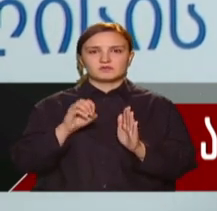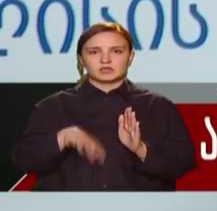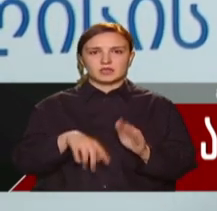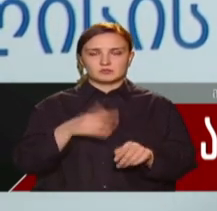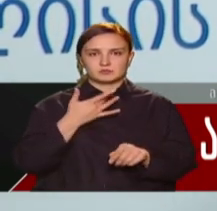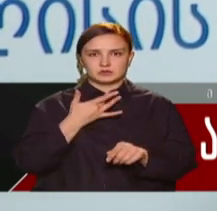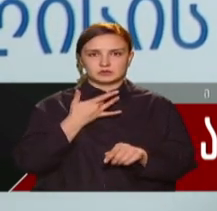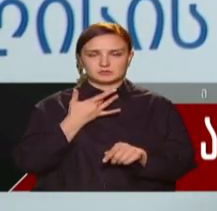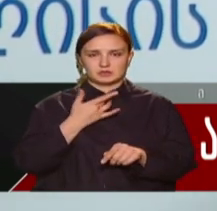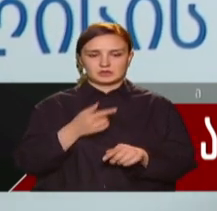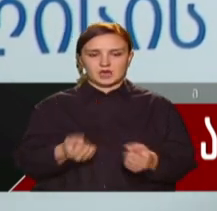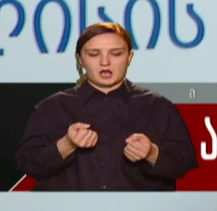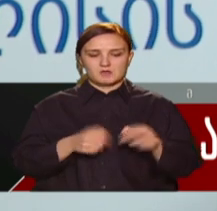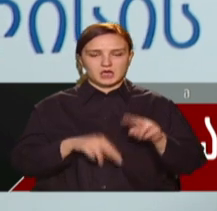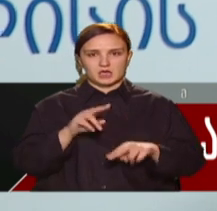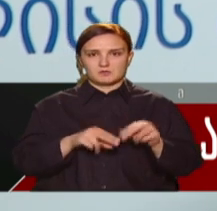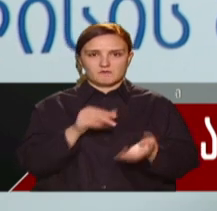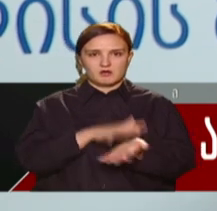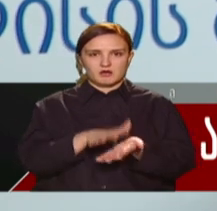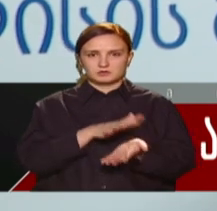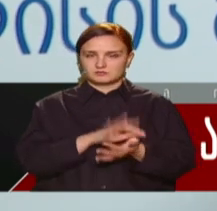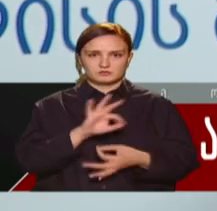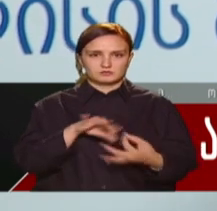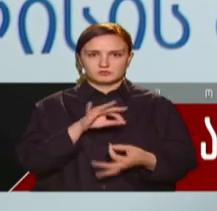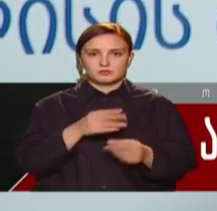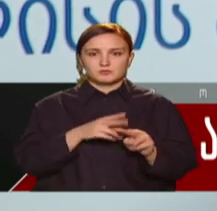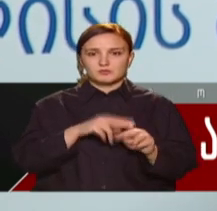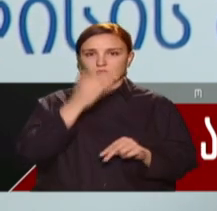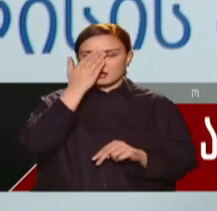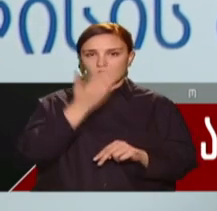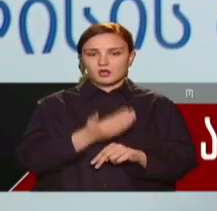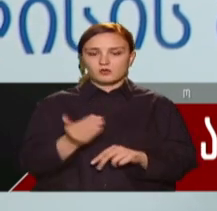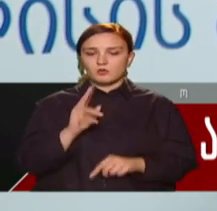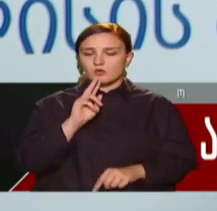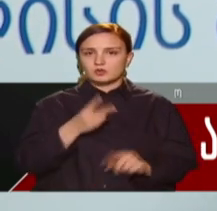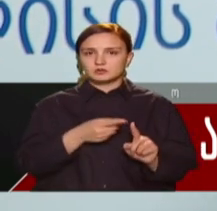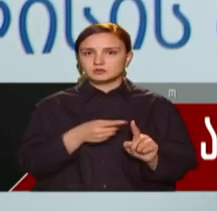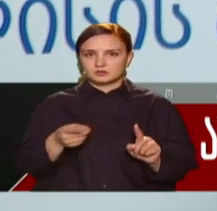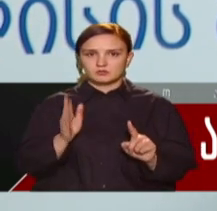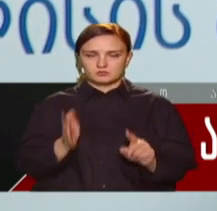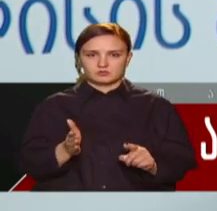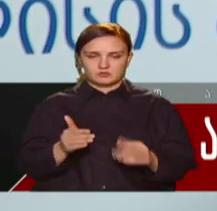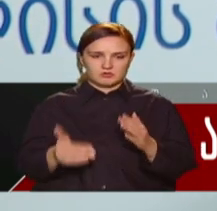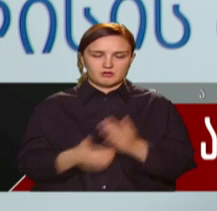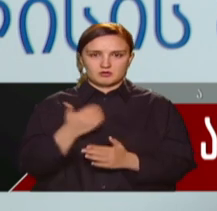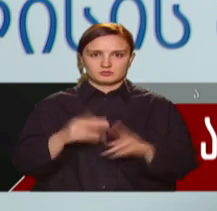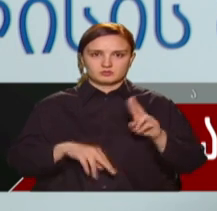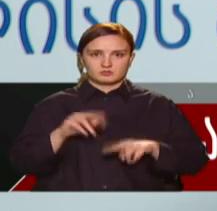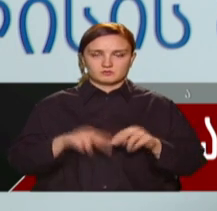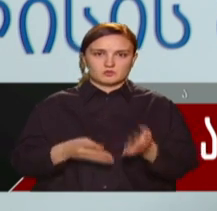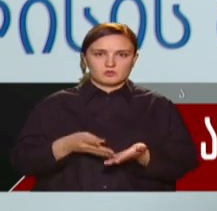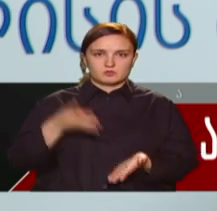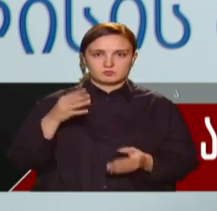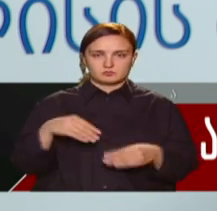მუნიციპალიტეტი გამაგრებაში ხარჯავდა. შესაბამისად, მოსახლეობას 2 წლის განმავლობაში ჩავაბარებთ ახლად აშენებულ